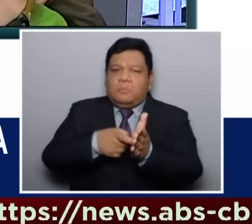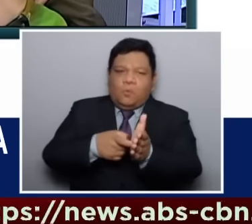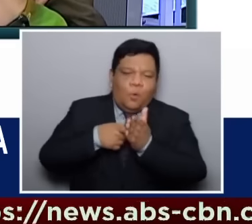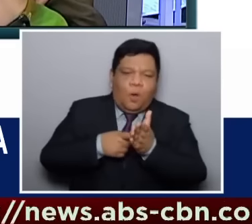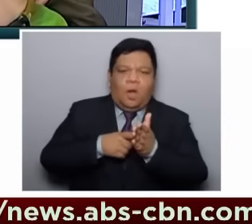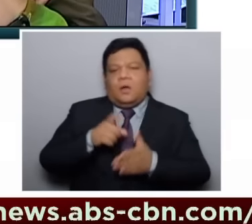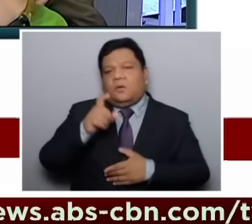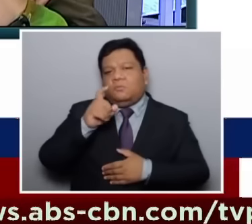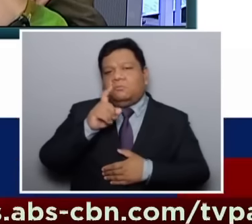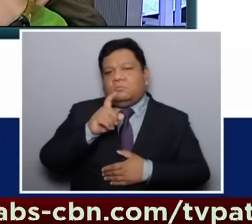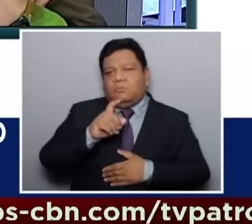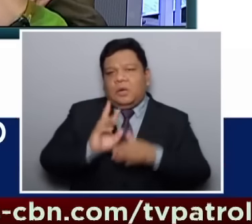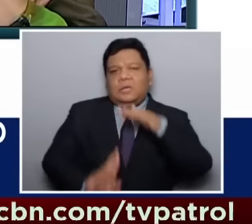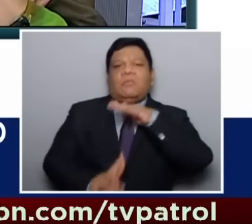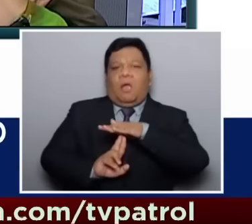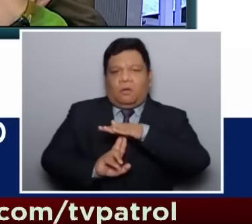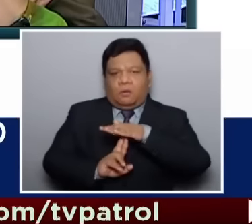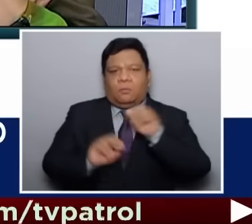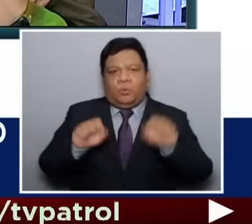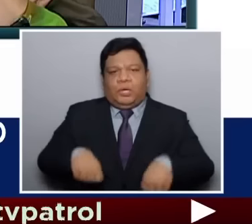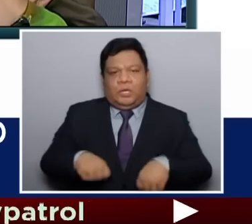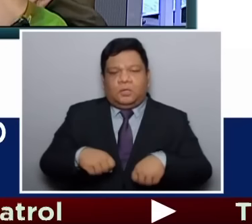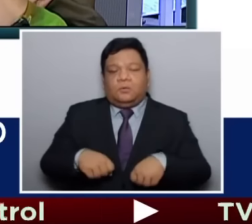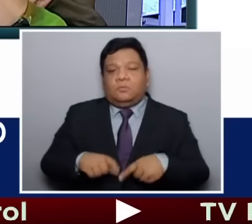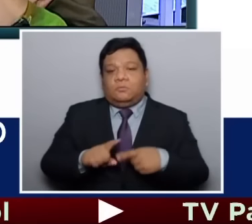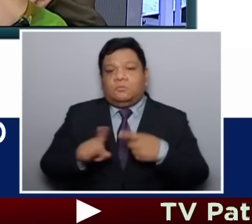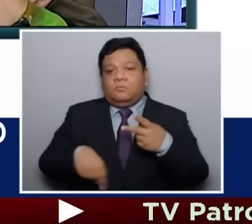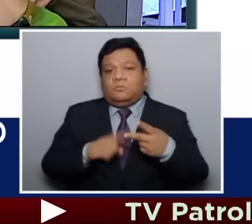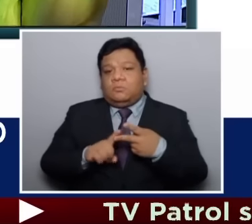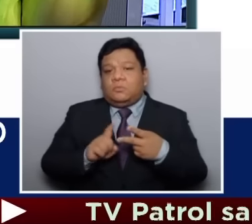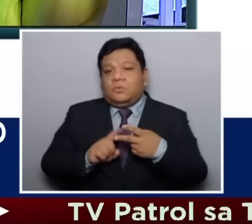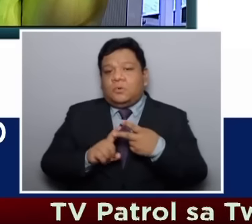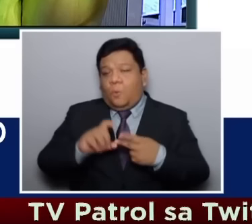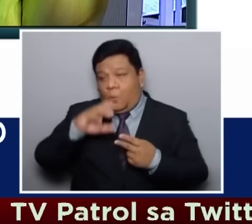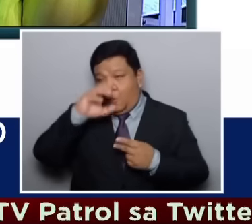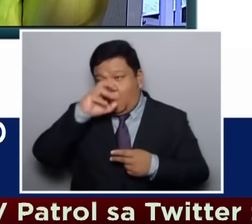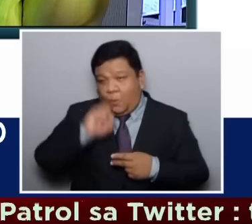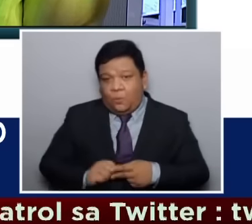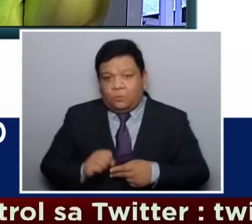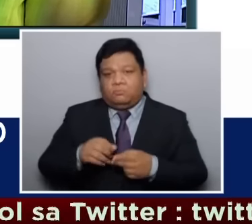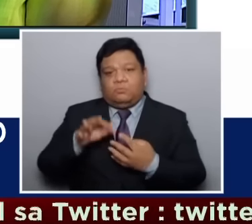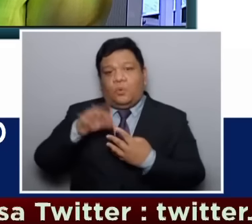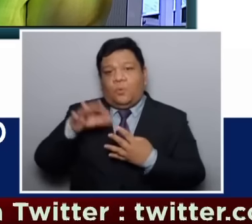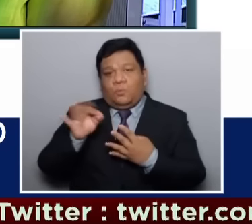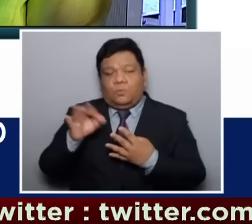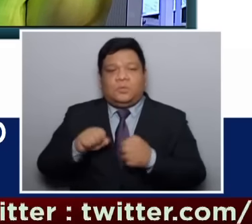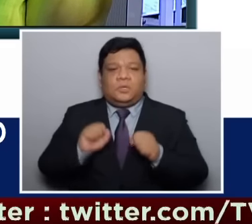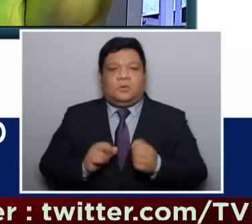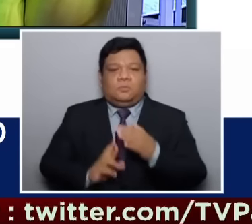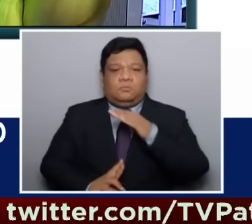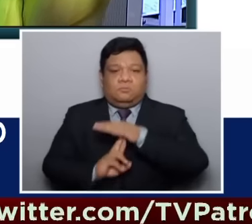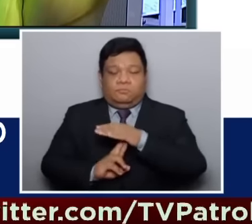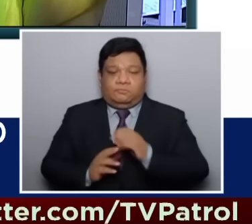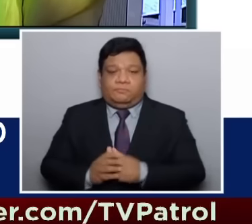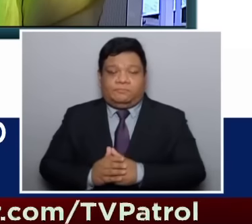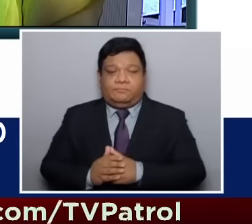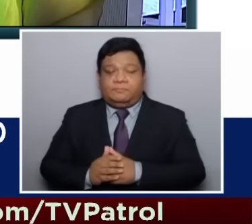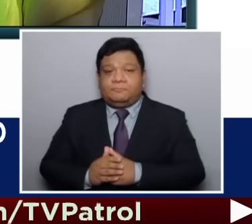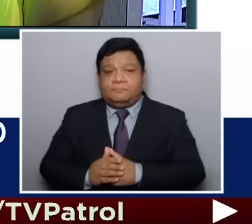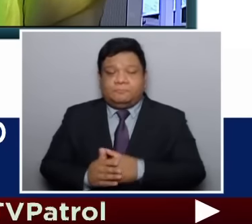countries po. And we also have the oldest optional age of retirement. Tutol sa right sizing ang isang grupo ng